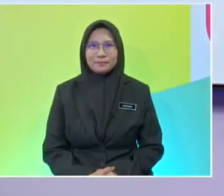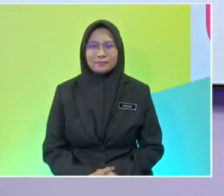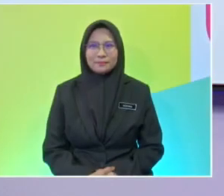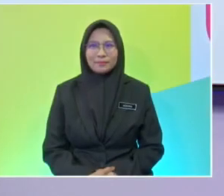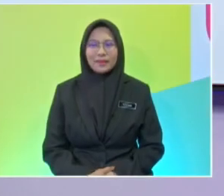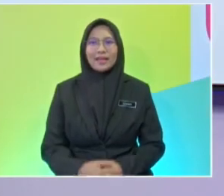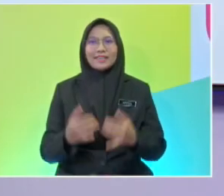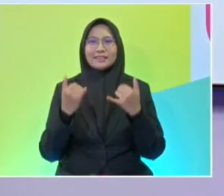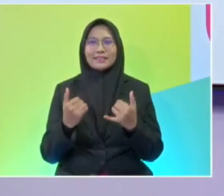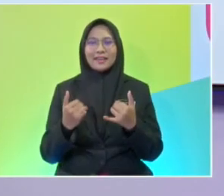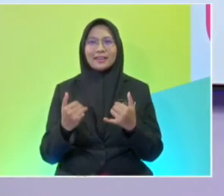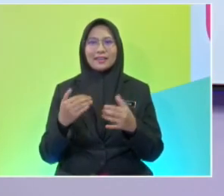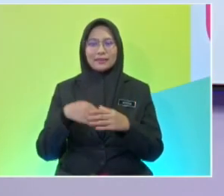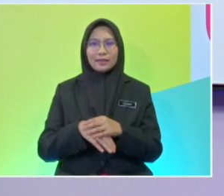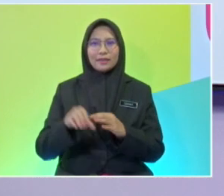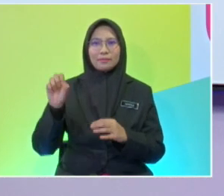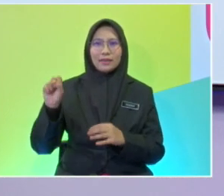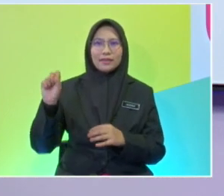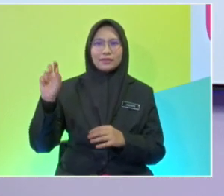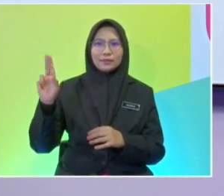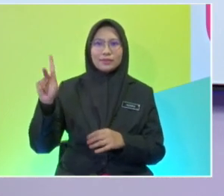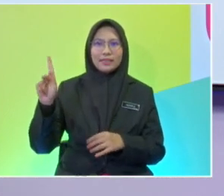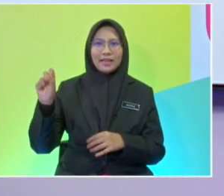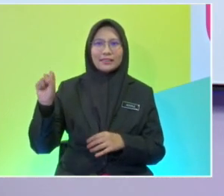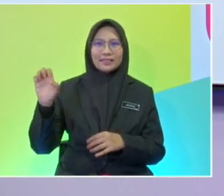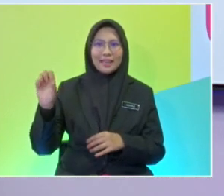inilah Desa sukses SPF 2020